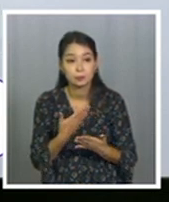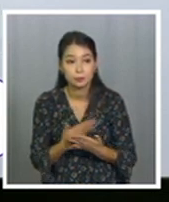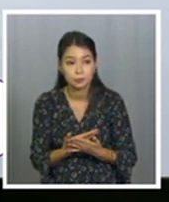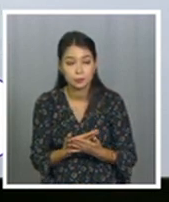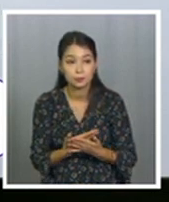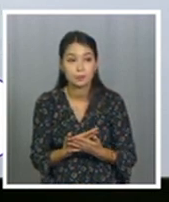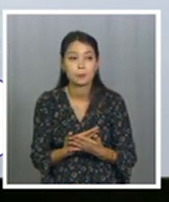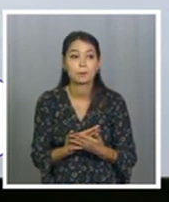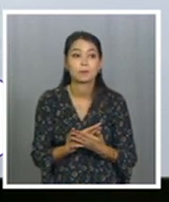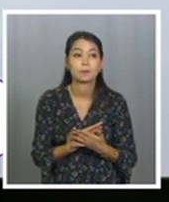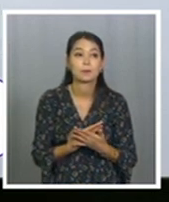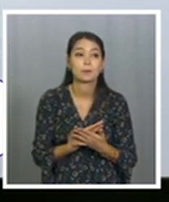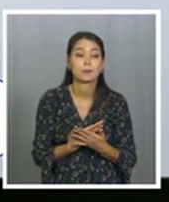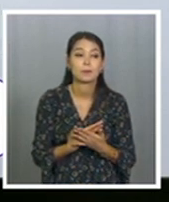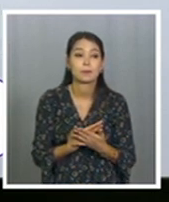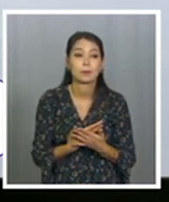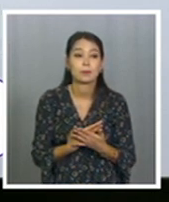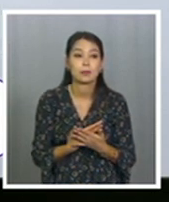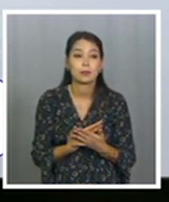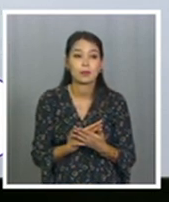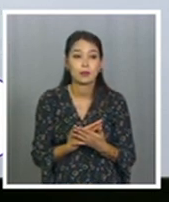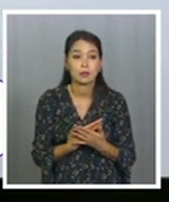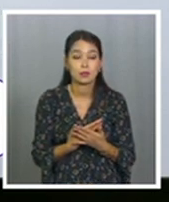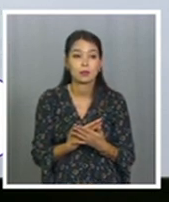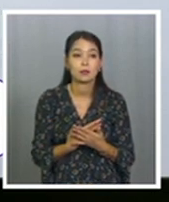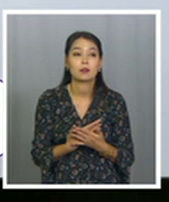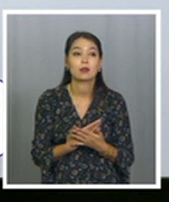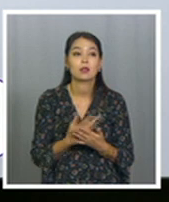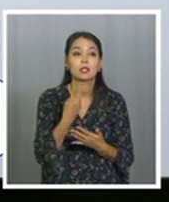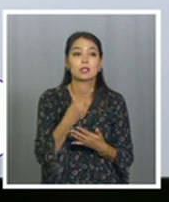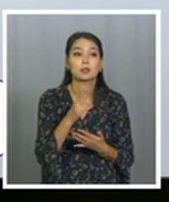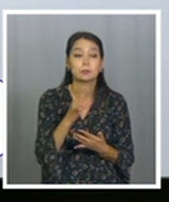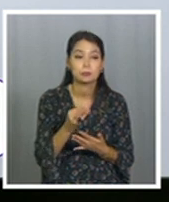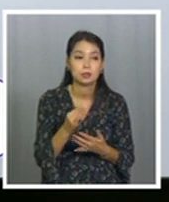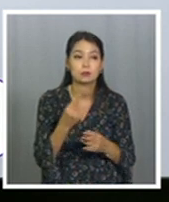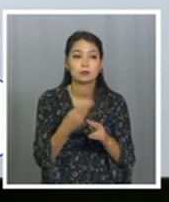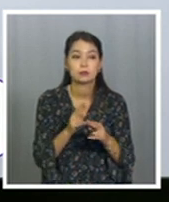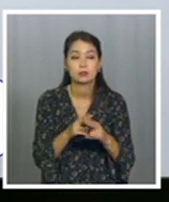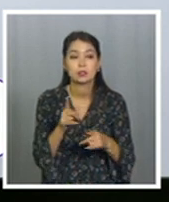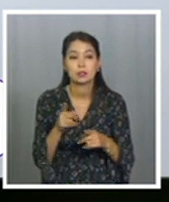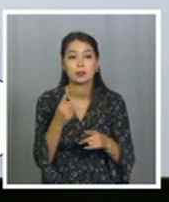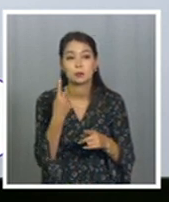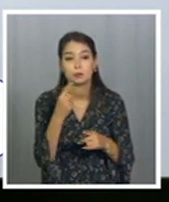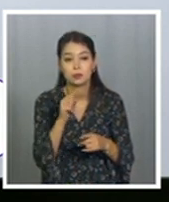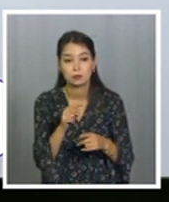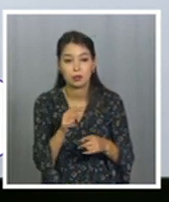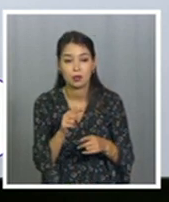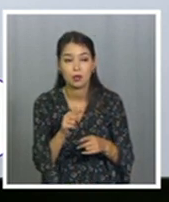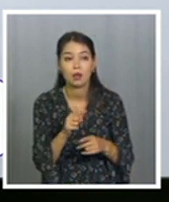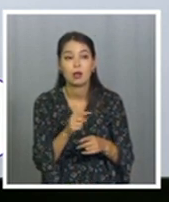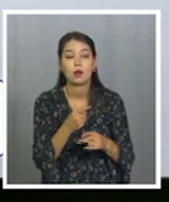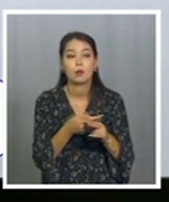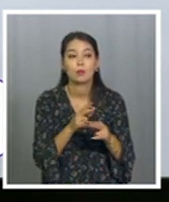дегеніміз бізде ол 2 пи радианға тең, немесе 360 градусқа тең. Сонда жарты